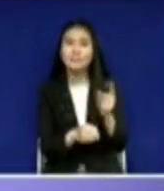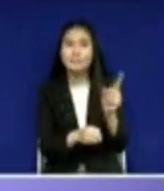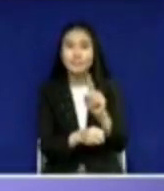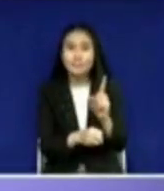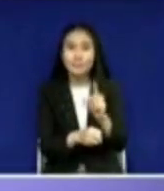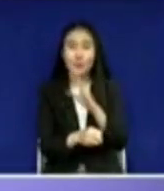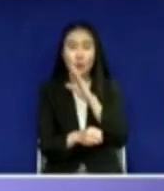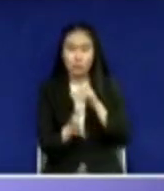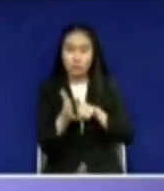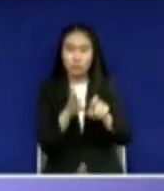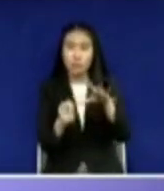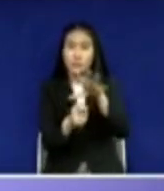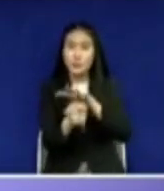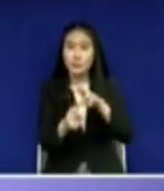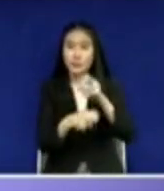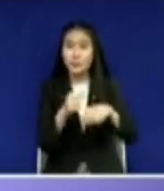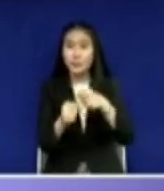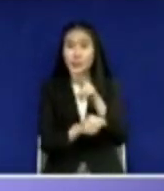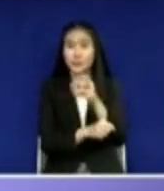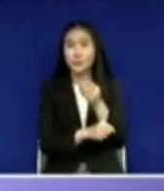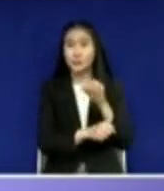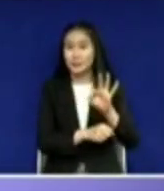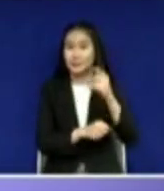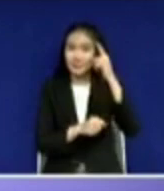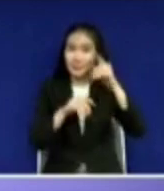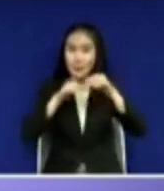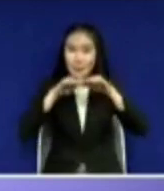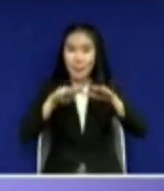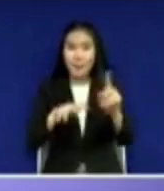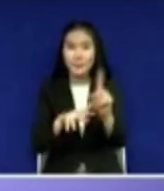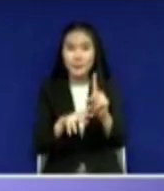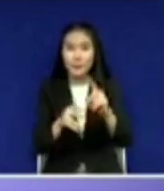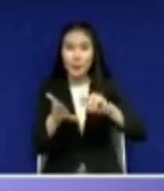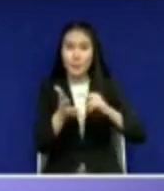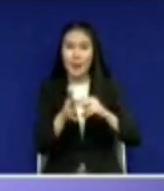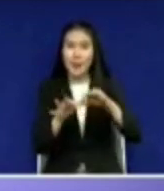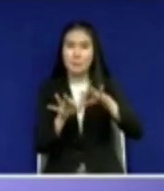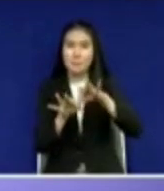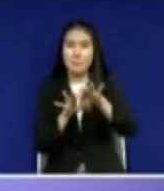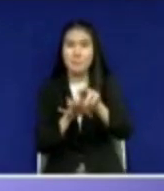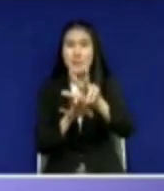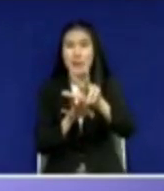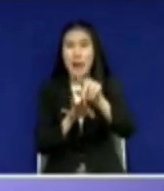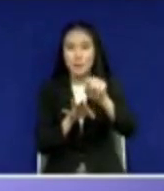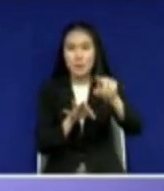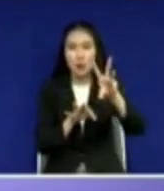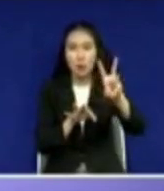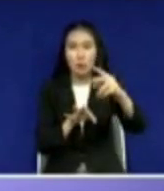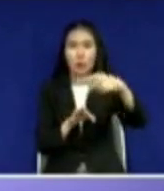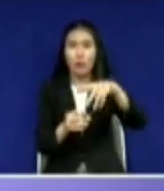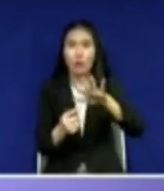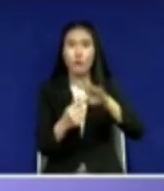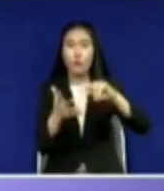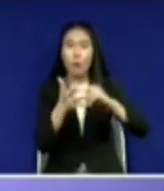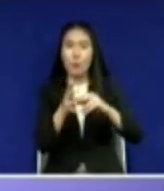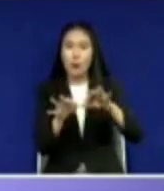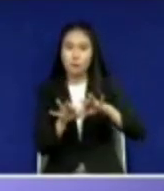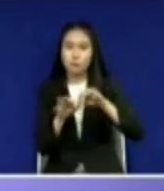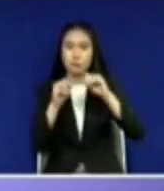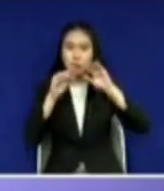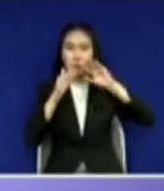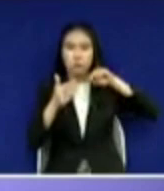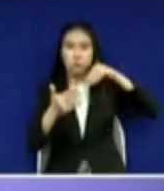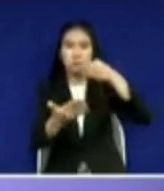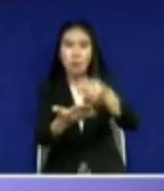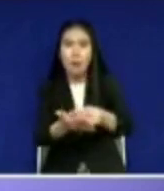เชื้อโควิด-19 เนี่ยจะสามารถแพร่กระจายไปได้อยู่ในระยะประมาณ 3-6 ฟุตซึ่งไกลที่สุดก็คือ6 ฟุตก็